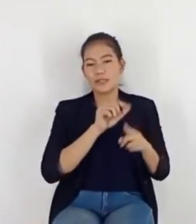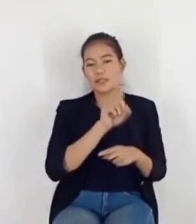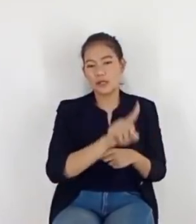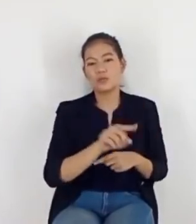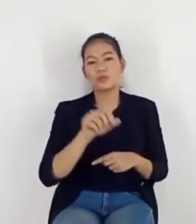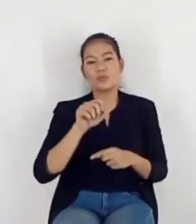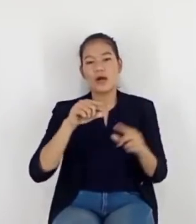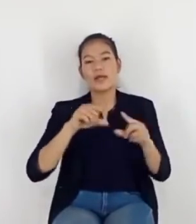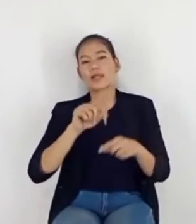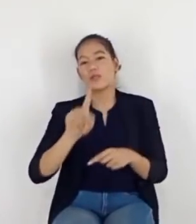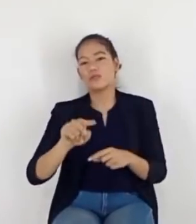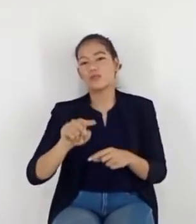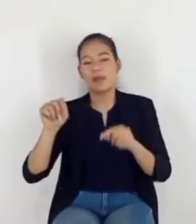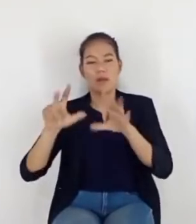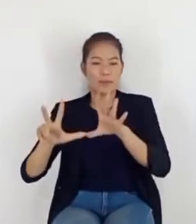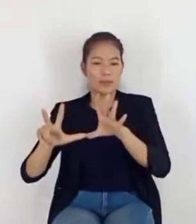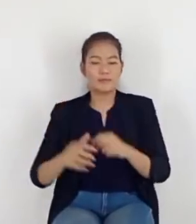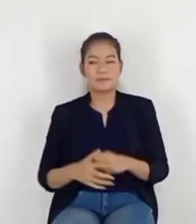1-8.